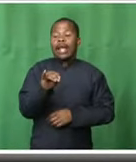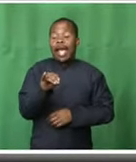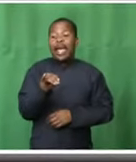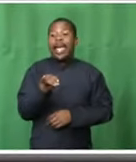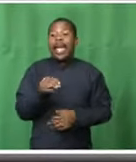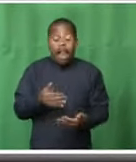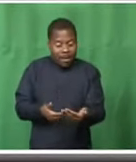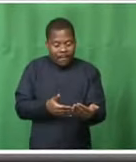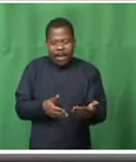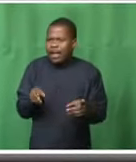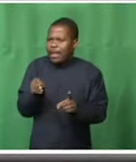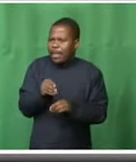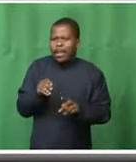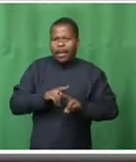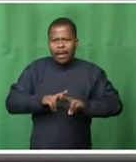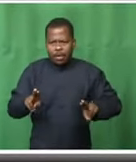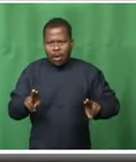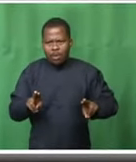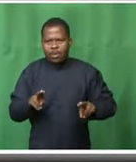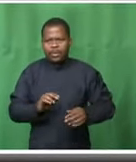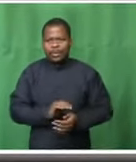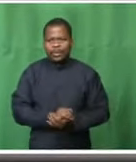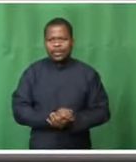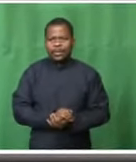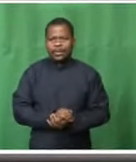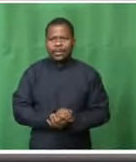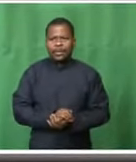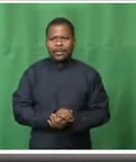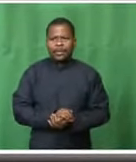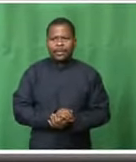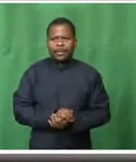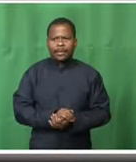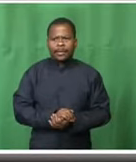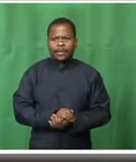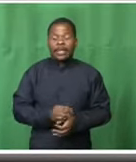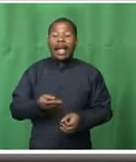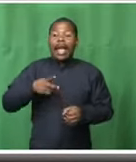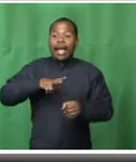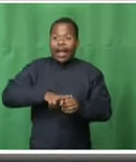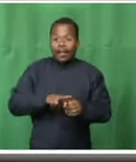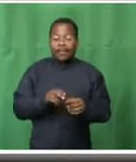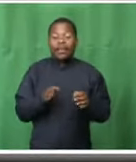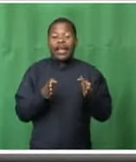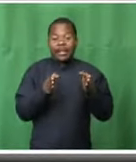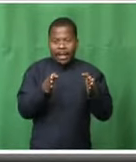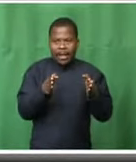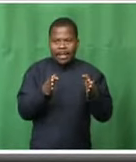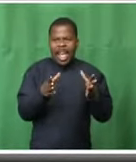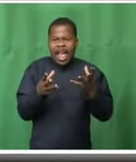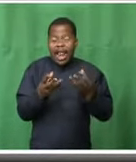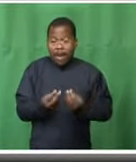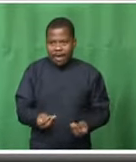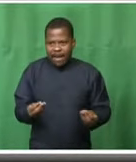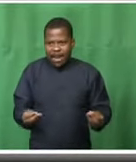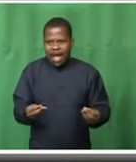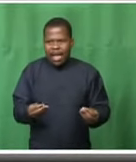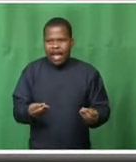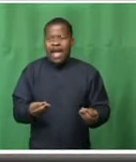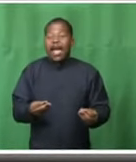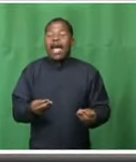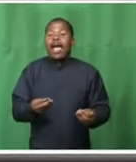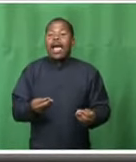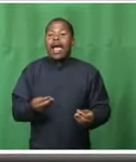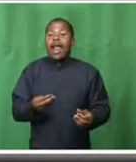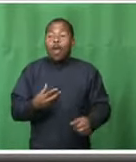ngetulu kwaloko ke siphindze sinake kakhulu luhlangothi mhlambe lokugoma kwabo bantwana nako kutabe